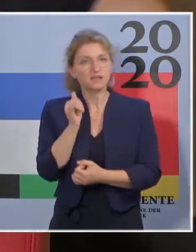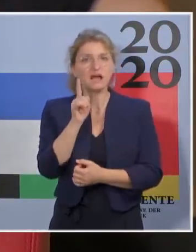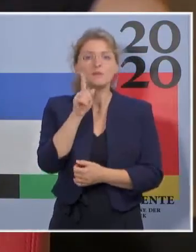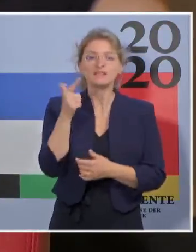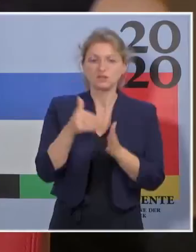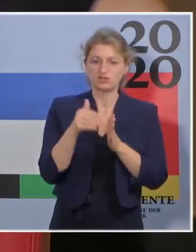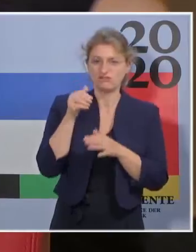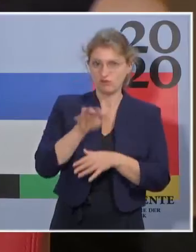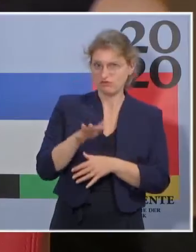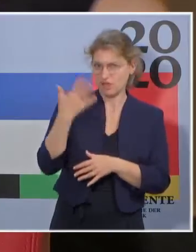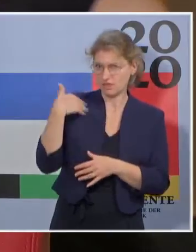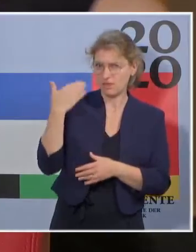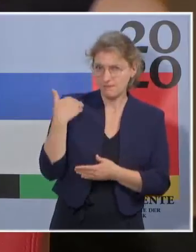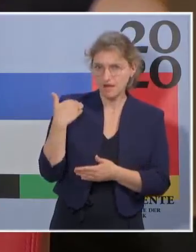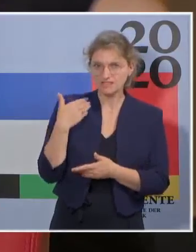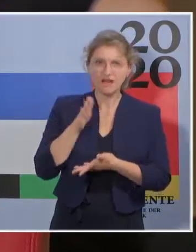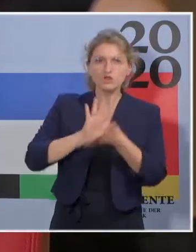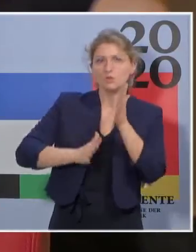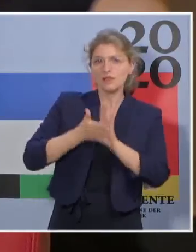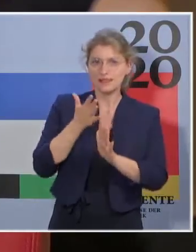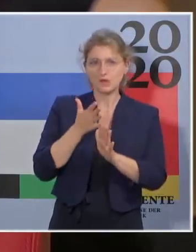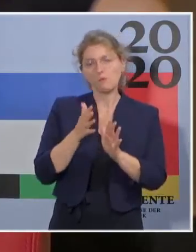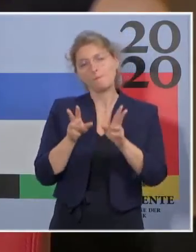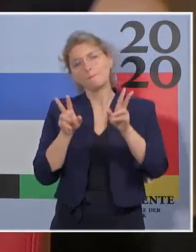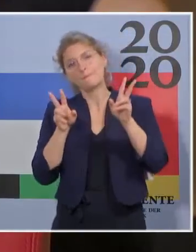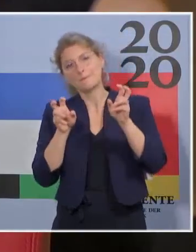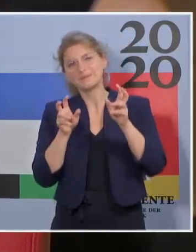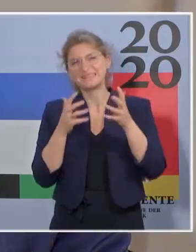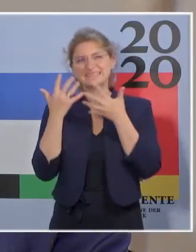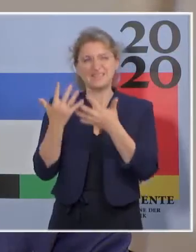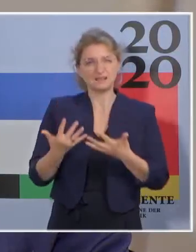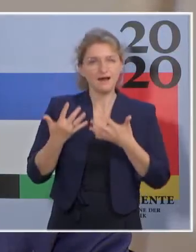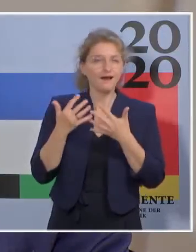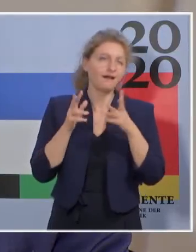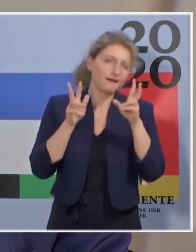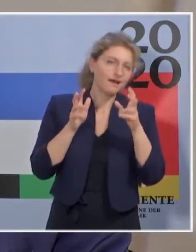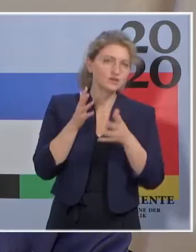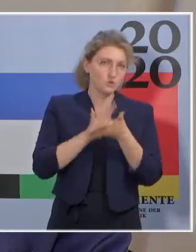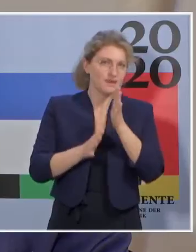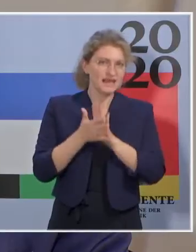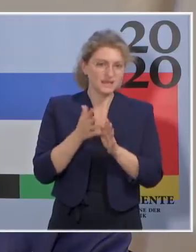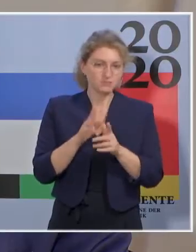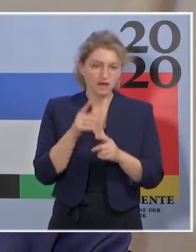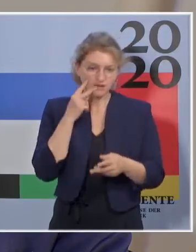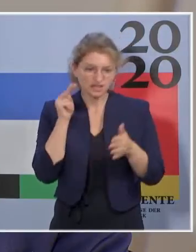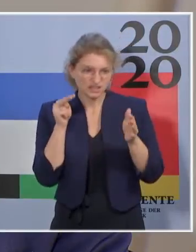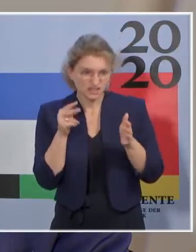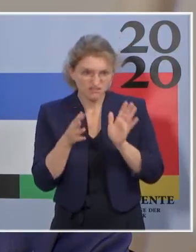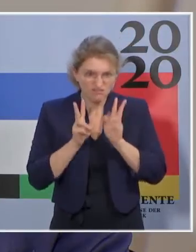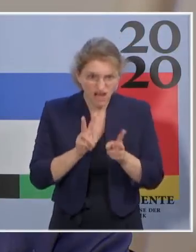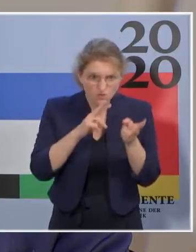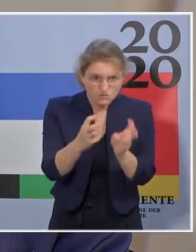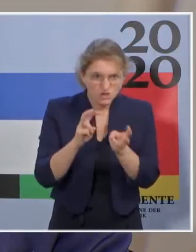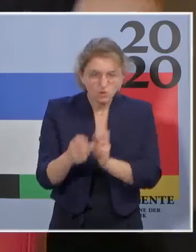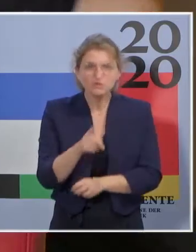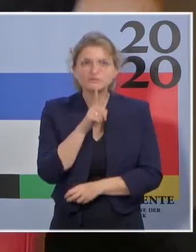hat man beim Jubiläum, unter Anführungszeichen 10 Jahre, festgestellt, dass nur wenige Projekte umgesetzt worden sind und die